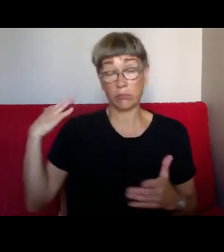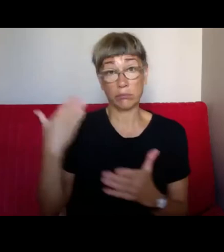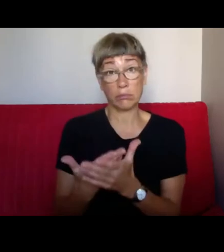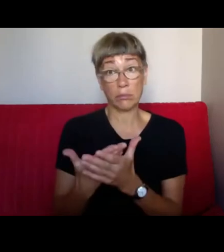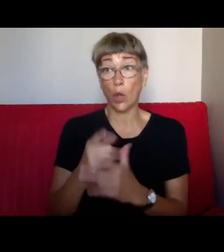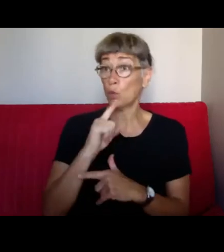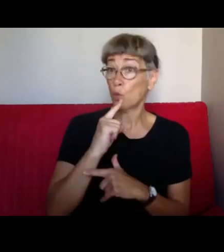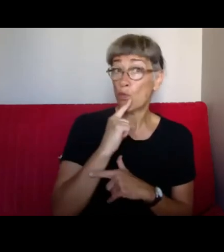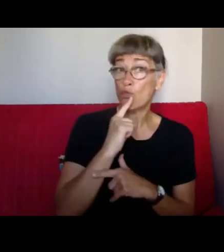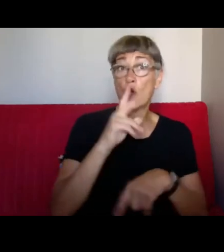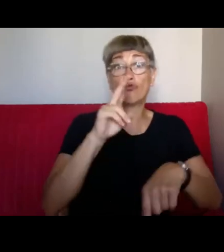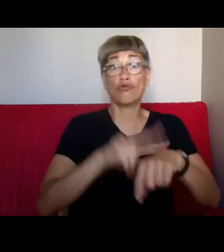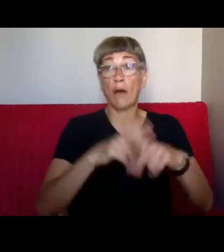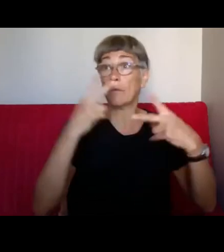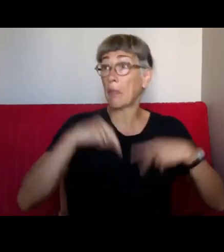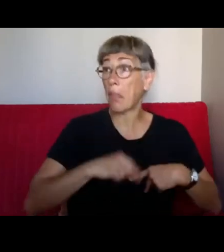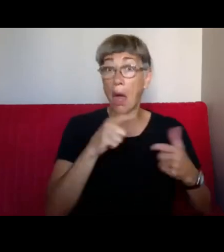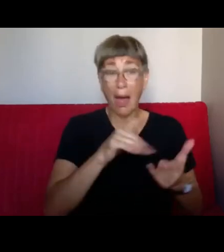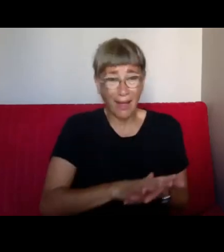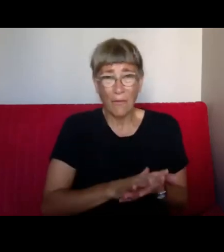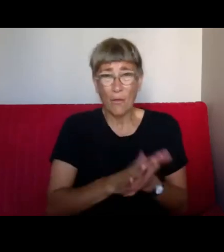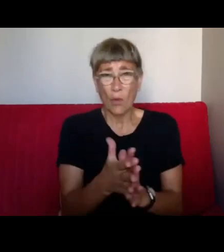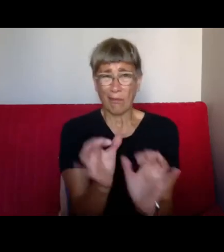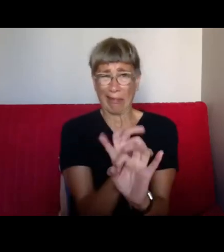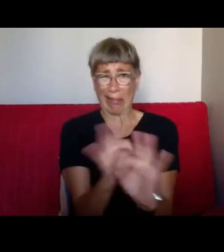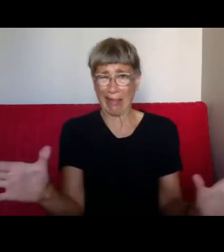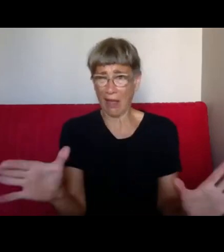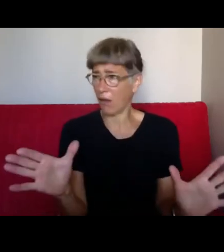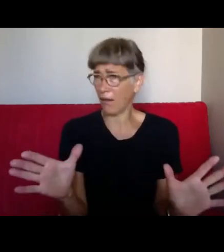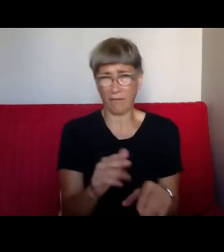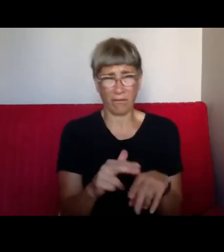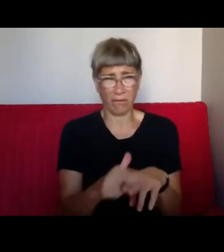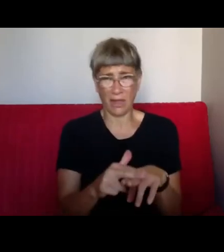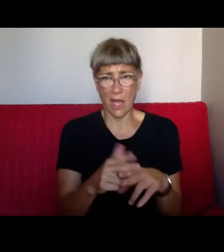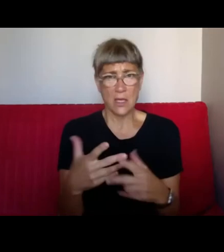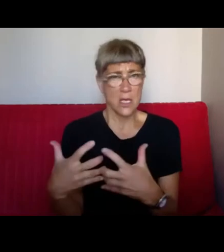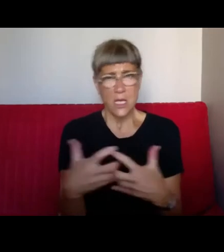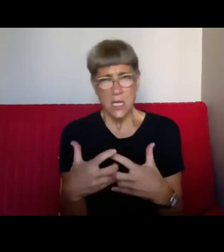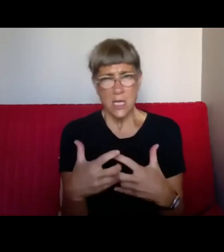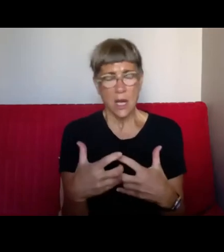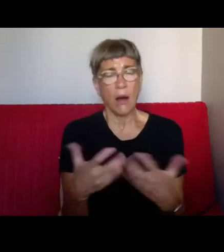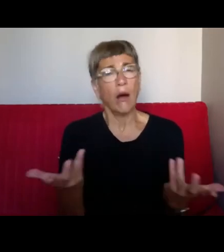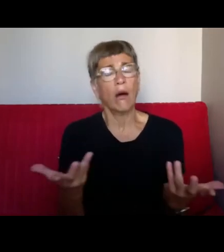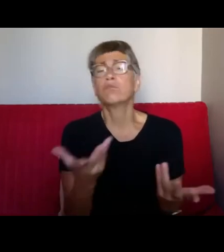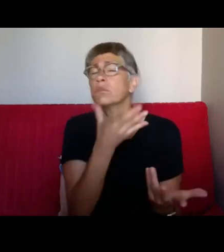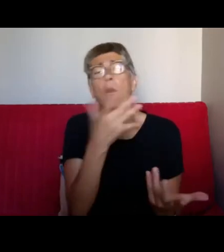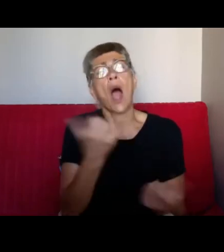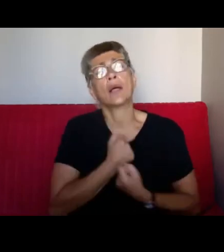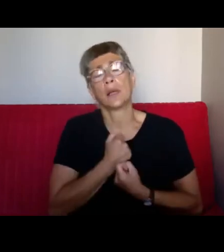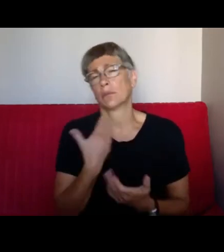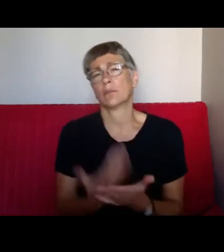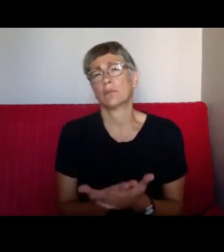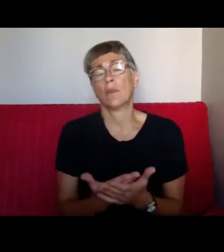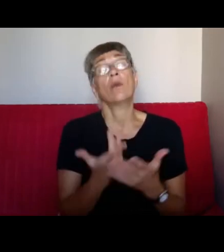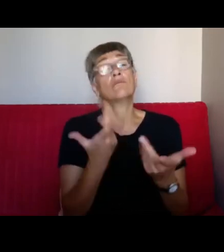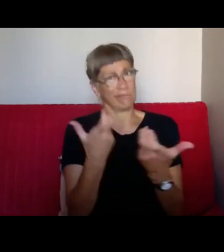leurs représentants, n'ont pas fait évoluer d'un iota leur position et bloqué tout le système. C'est inadmissible. Dans un autre